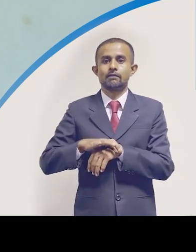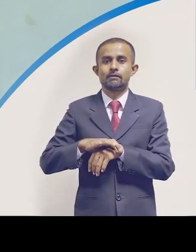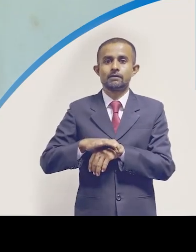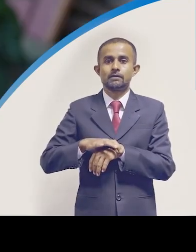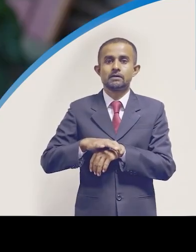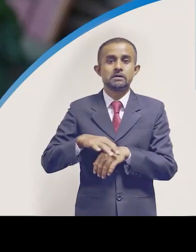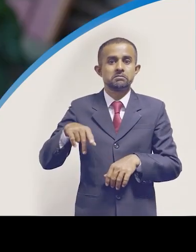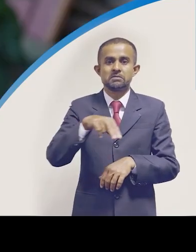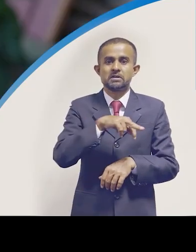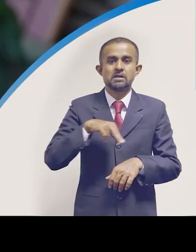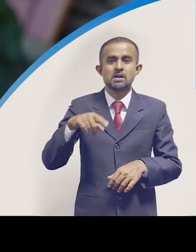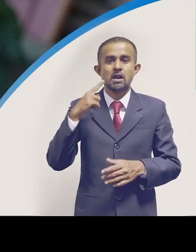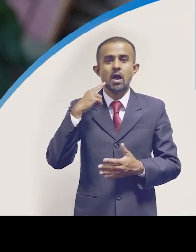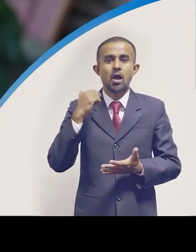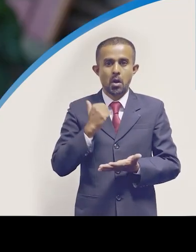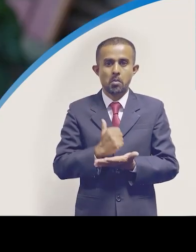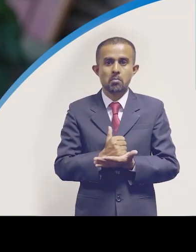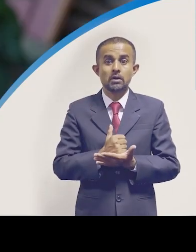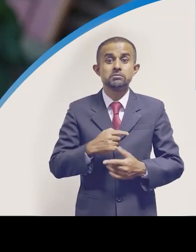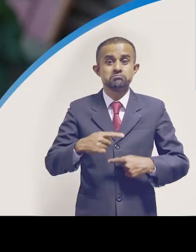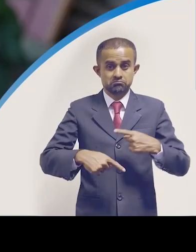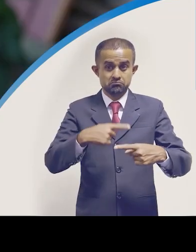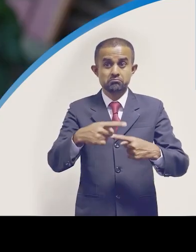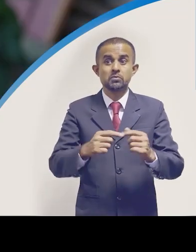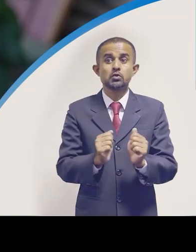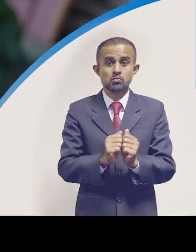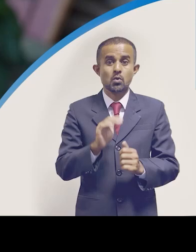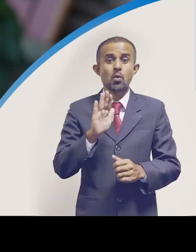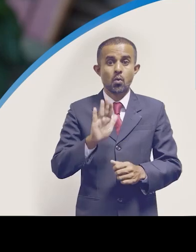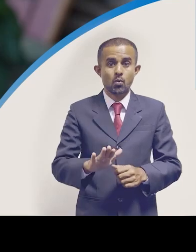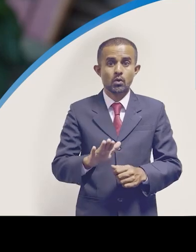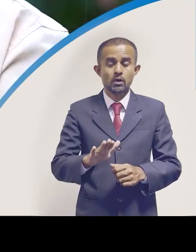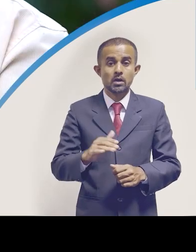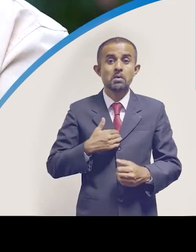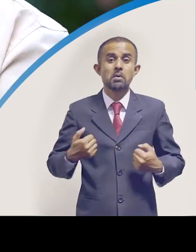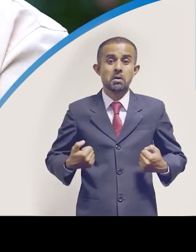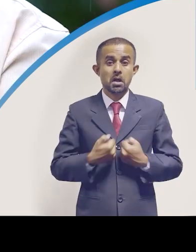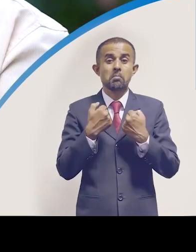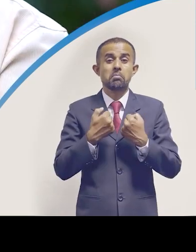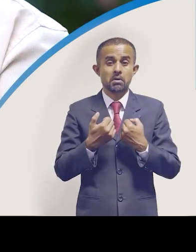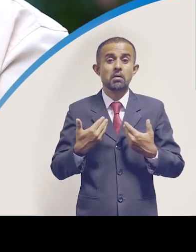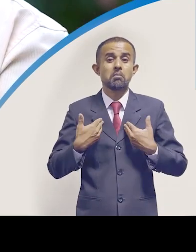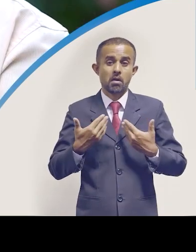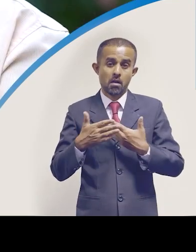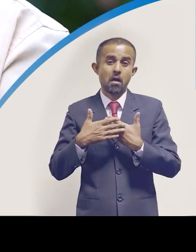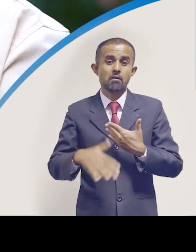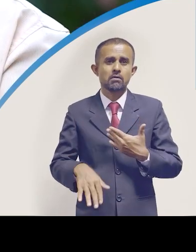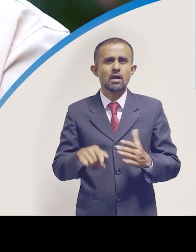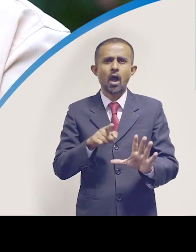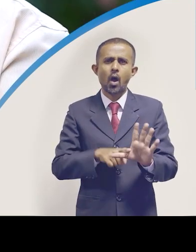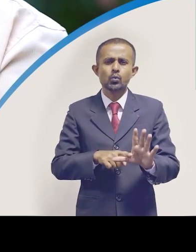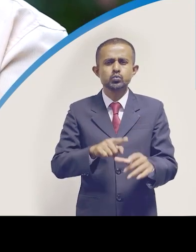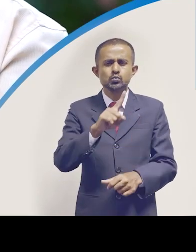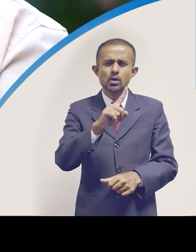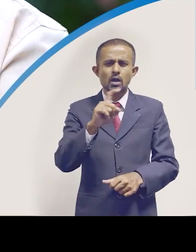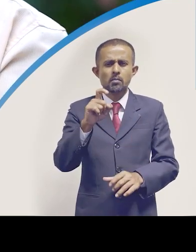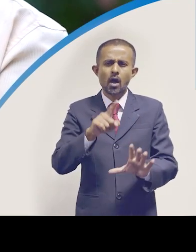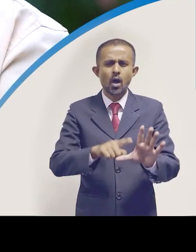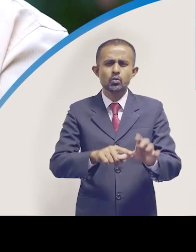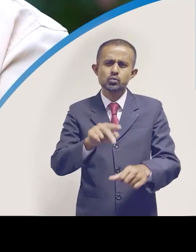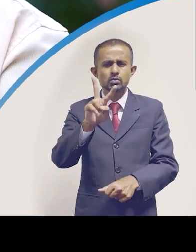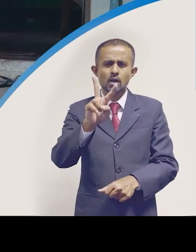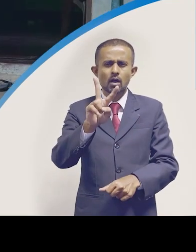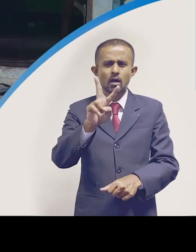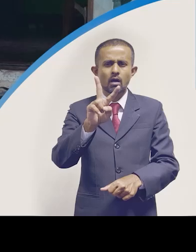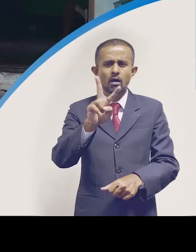එක්කේනවා. ඇයි කියන්නේ ඇවිදින්න අපහසු නිසා නොකඩවා කරන්න සිද්ධ වෙනවනේ ඒක. මමත් ඇක්සිඩන්ට් වෙලා ඉන්නේ දැන් අවුරුදු